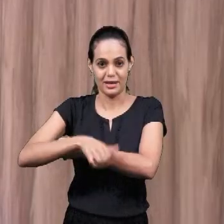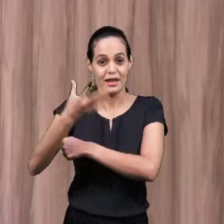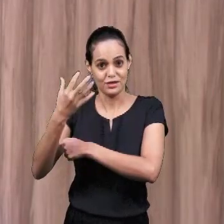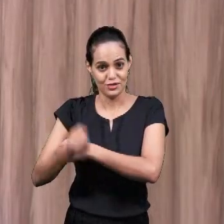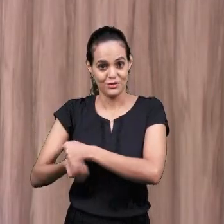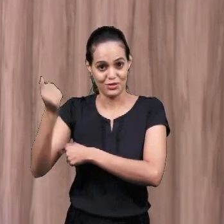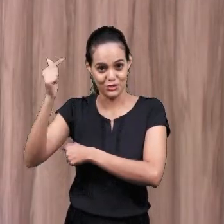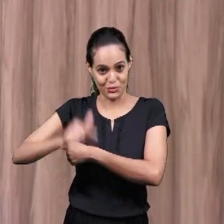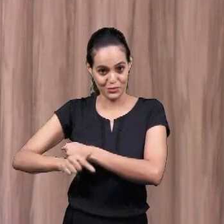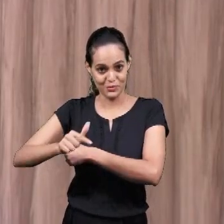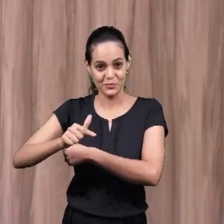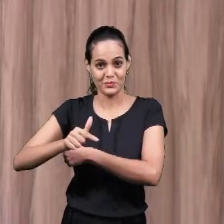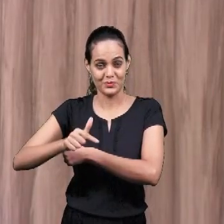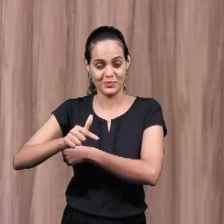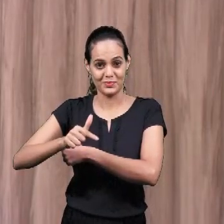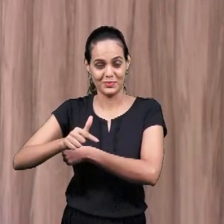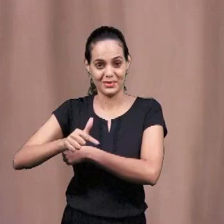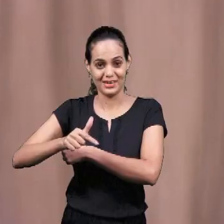Novamente.